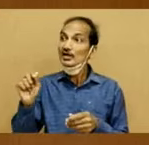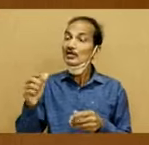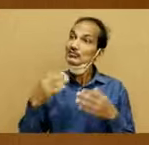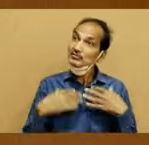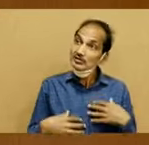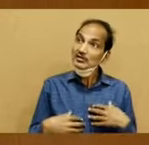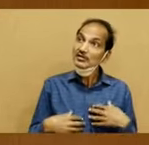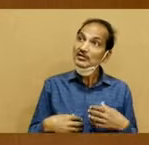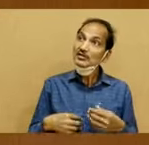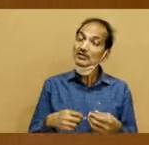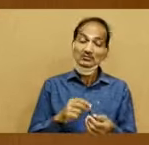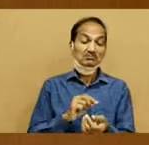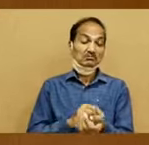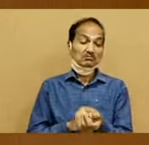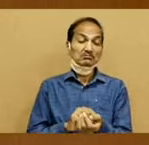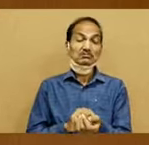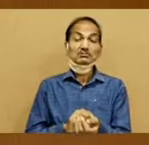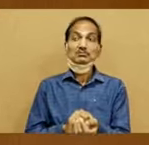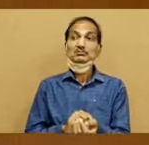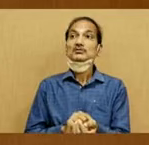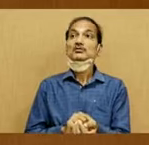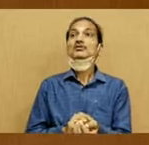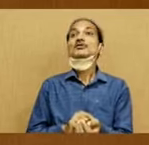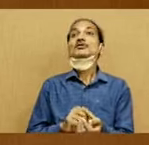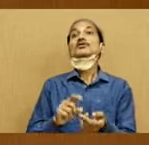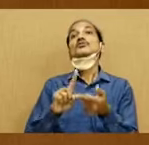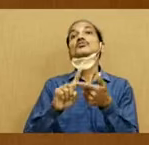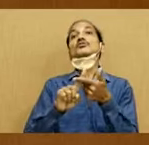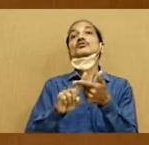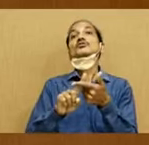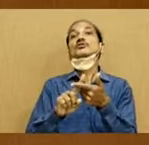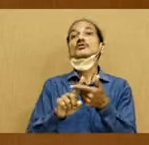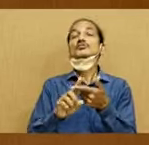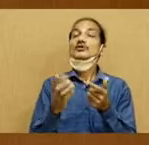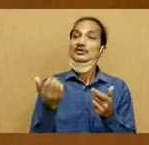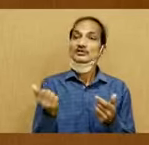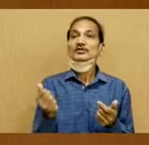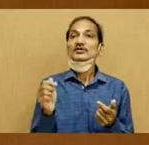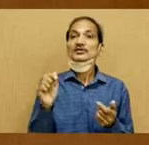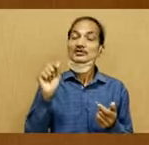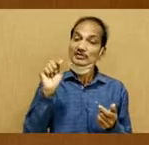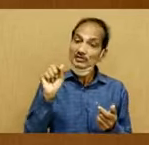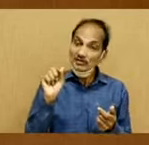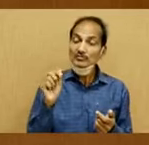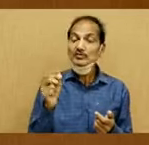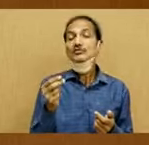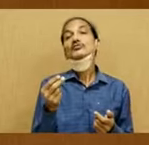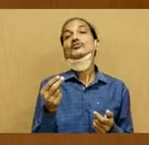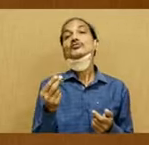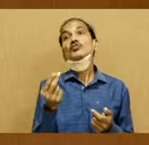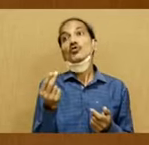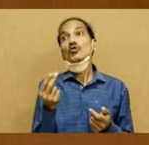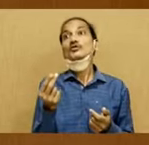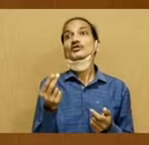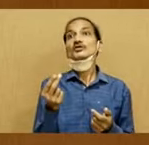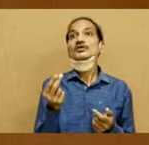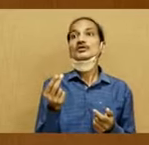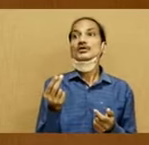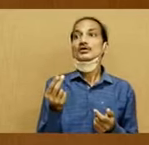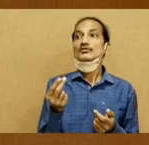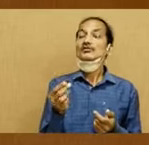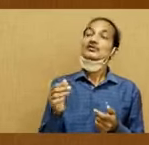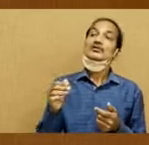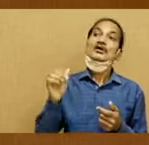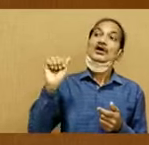ନାହିଁ କିନ୍ତୁ ଟେଷ୍ଟଟା ପଜିଟିଭ୍। ସେଥିପାଇଁ ଯେଉଁଟା ଆମେ କହୁଛୁ, ଅତି ଆବଶ୍ୟକ ନହେଲେ ଘରୁ ବାହାରନ୍ତି